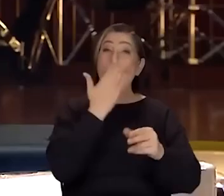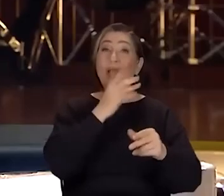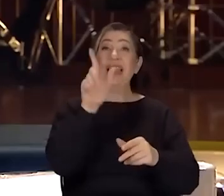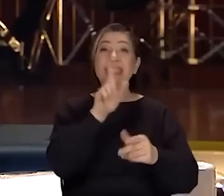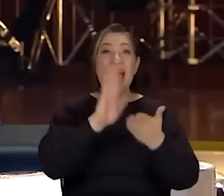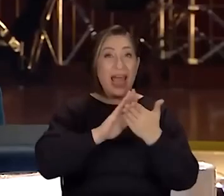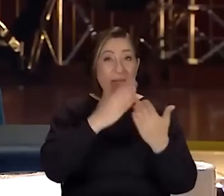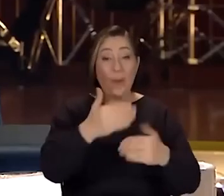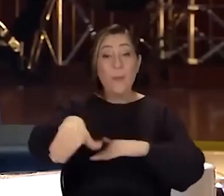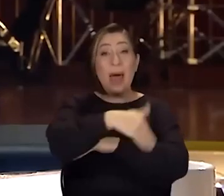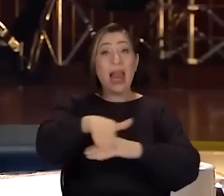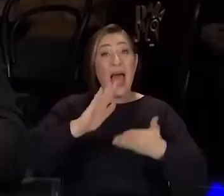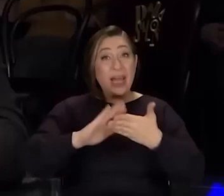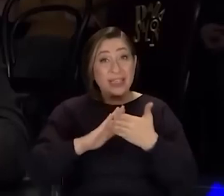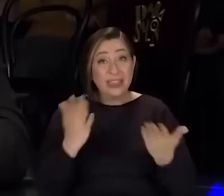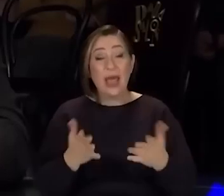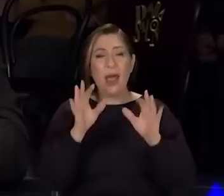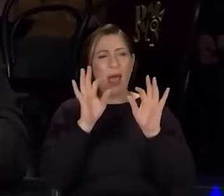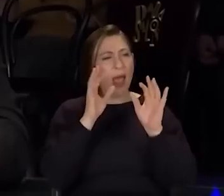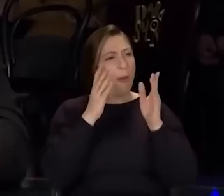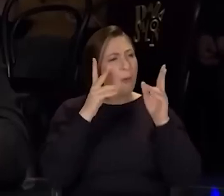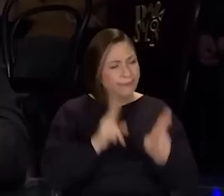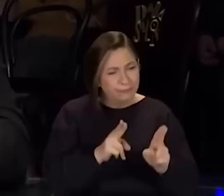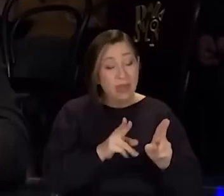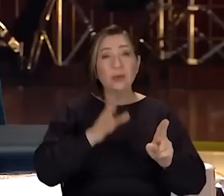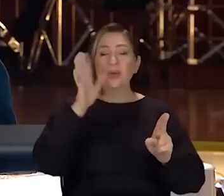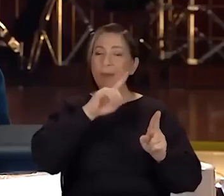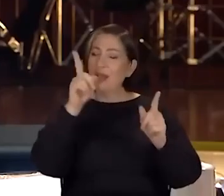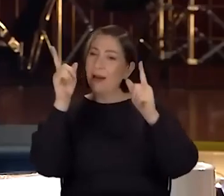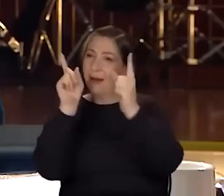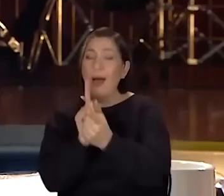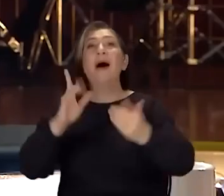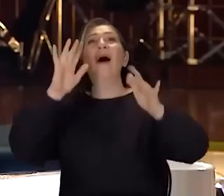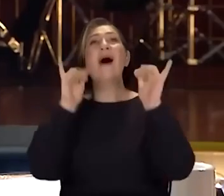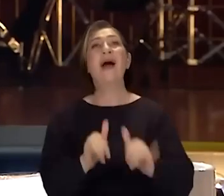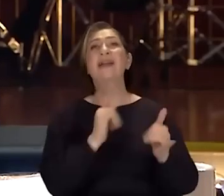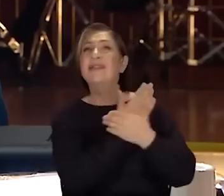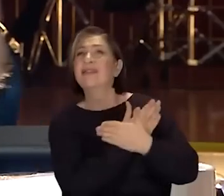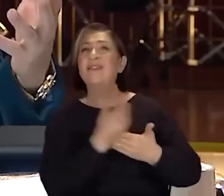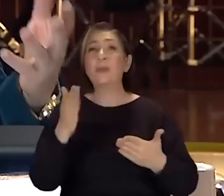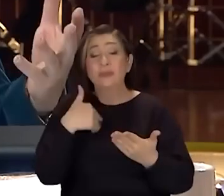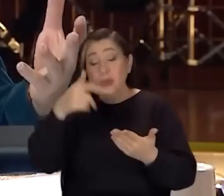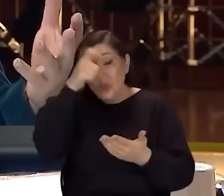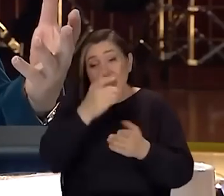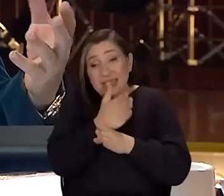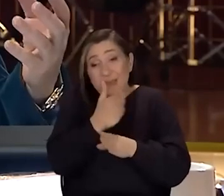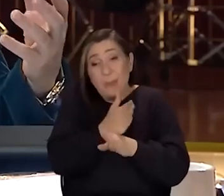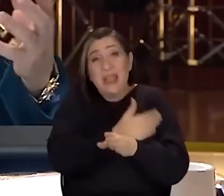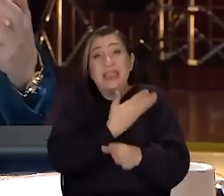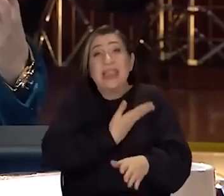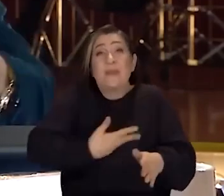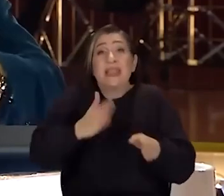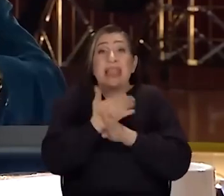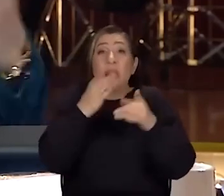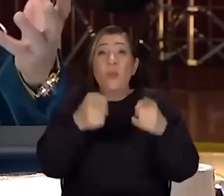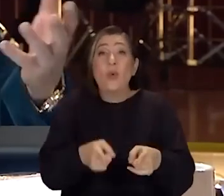lise arkadaşlıkları, hı, mahalle arkadaşlıkları, evet, kaldığımız yerden başlarız. Memleketi sevmemizin de bir nedeni budur. Memleketi, doğru, zaten memleket olduğu için severiz